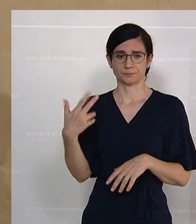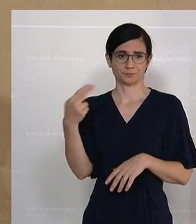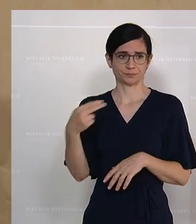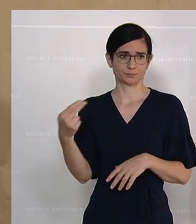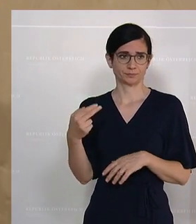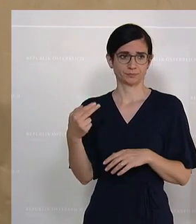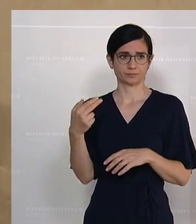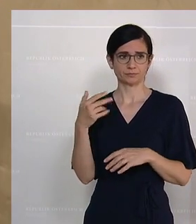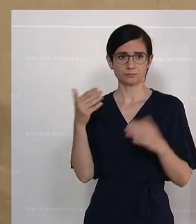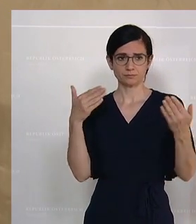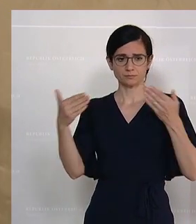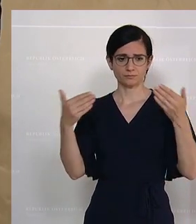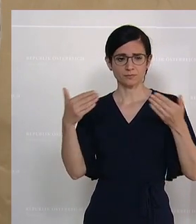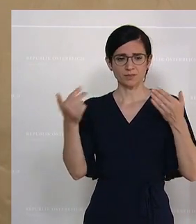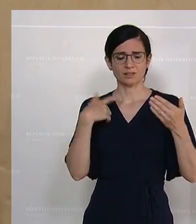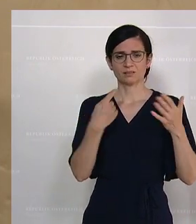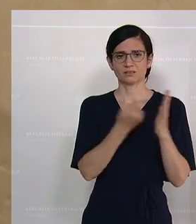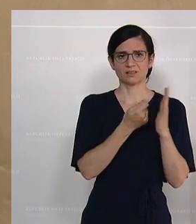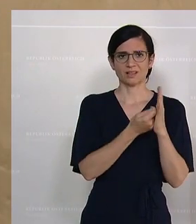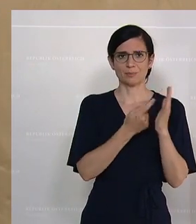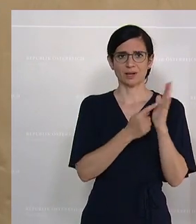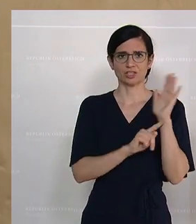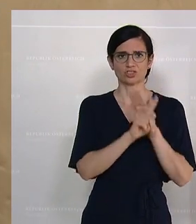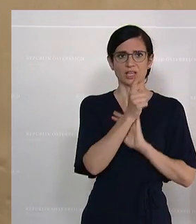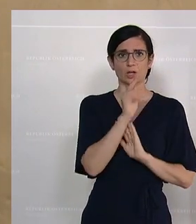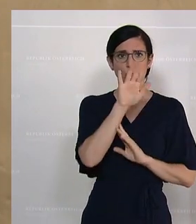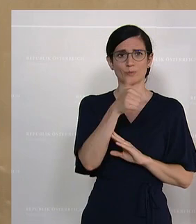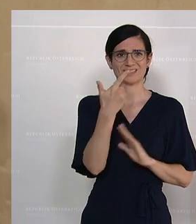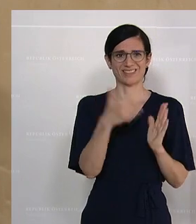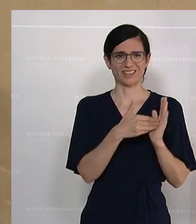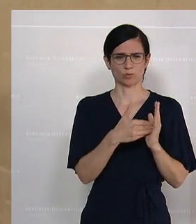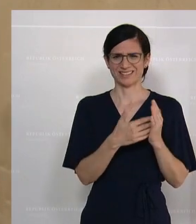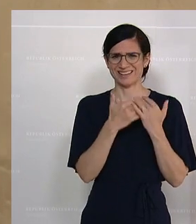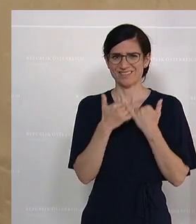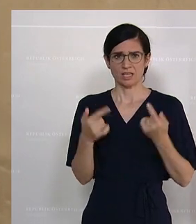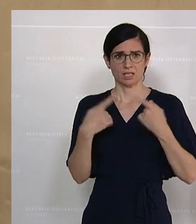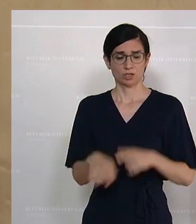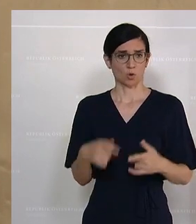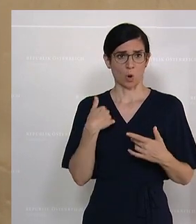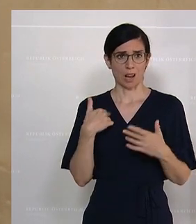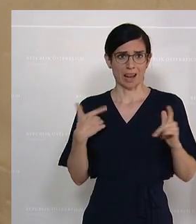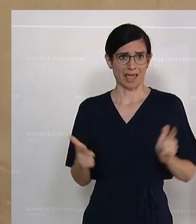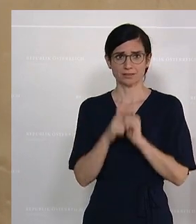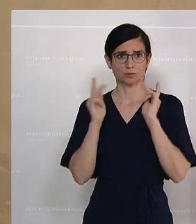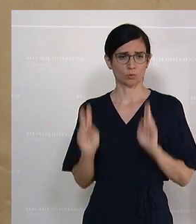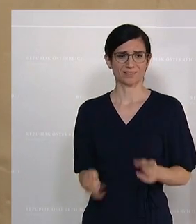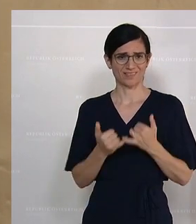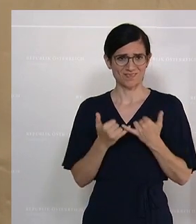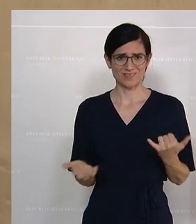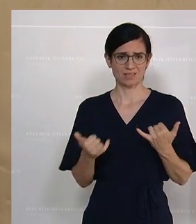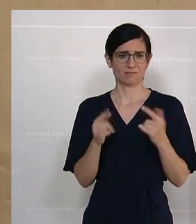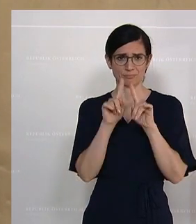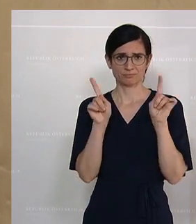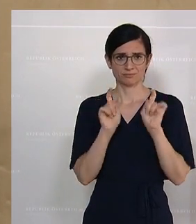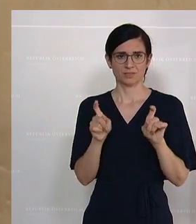verhältnis dazu eine preissteigerung von über 2000 als ob er soll sich das am ende des tages noch leisten können sie schmunzeln